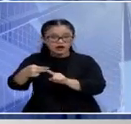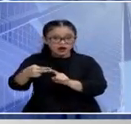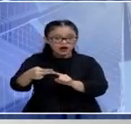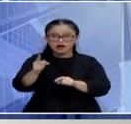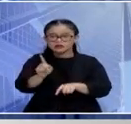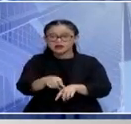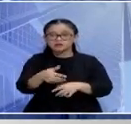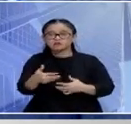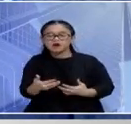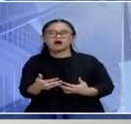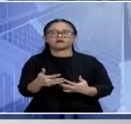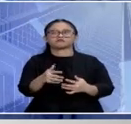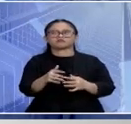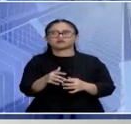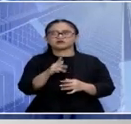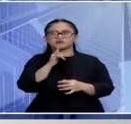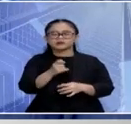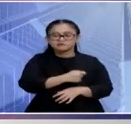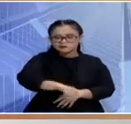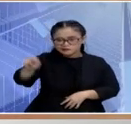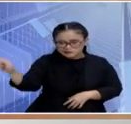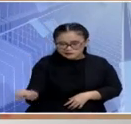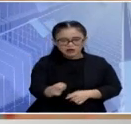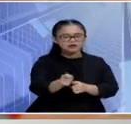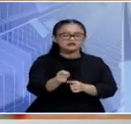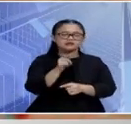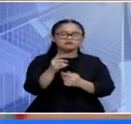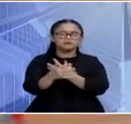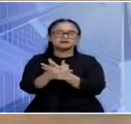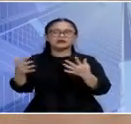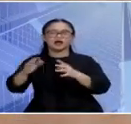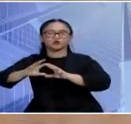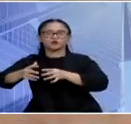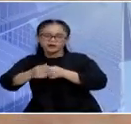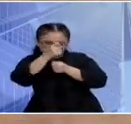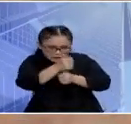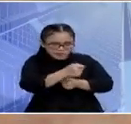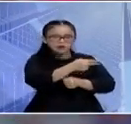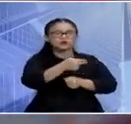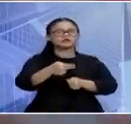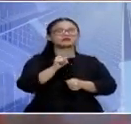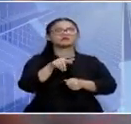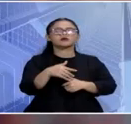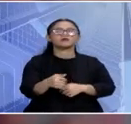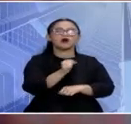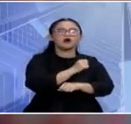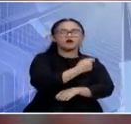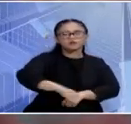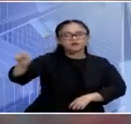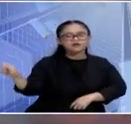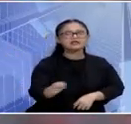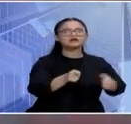di bulu tangkis yang disegani di dunia ya. Ini ya bisa menginspirasi tadi anak-anak untuk